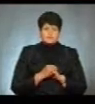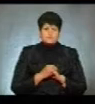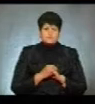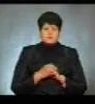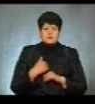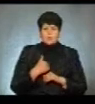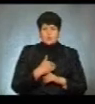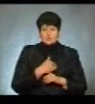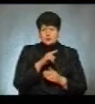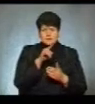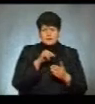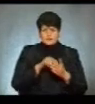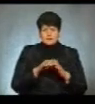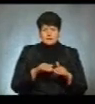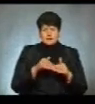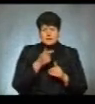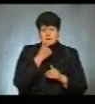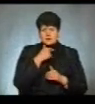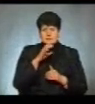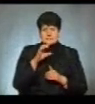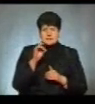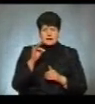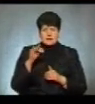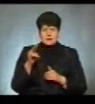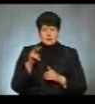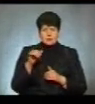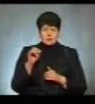Я хочу задати питання пану Сергію Лопаку.